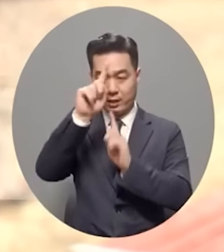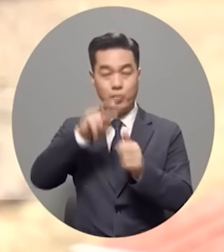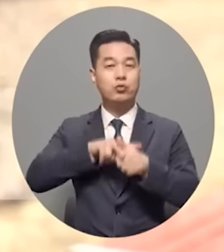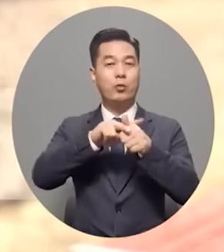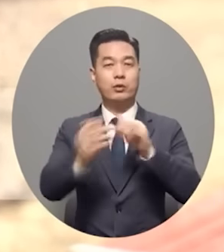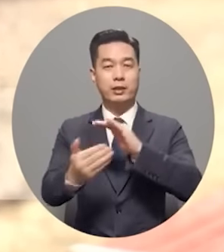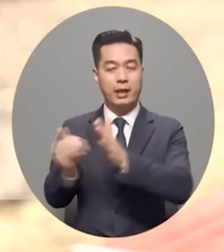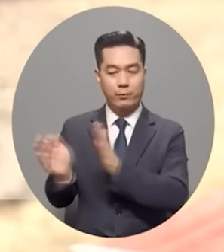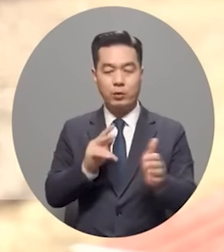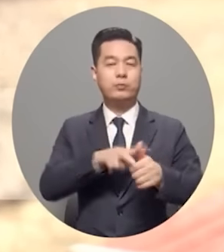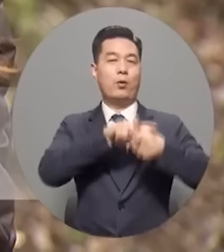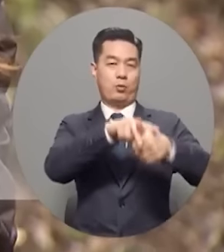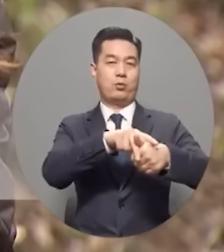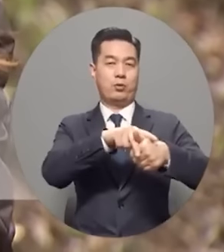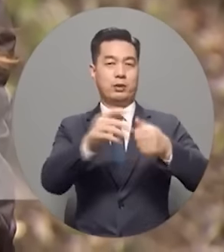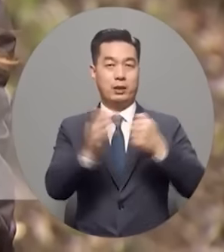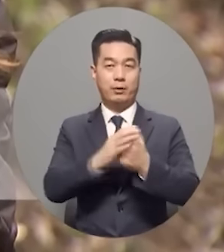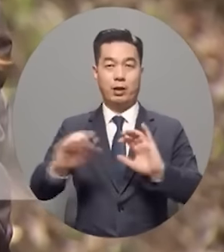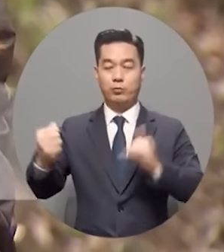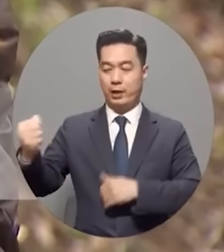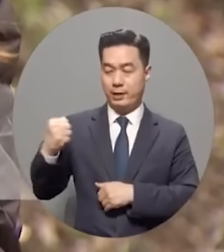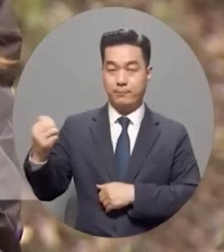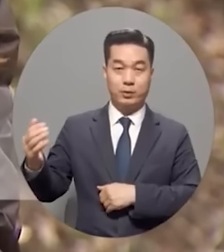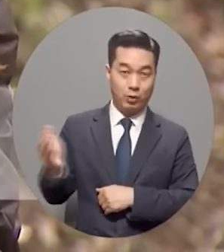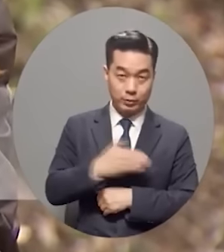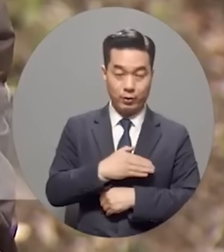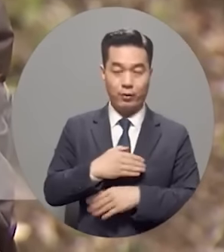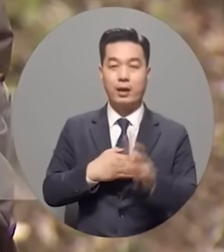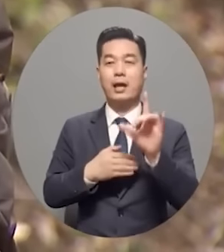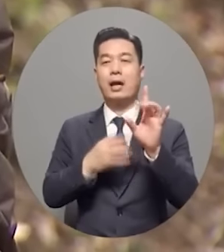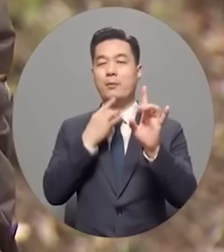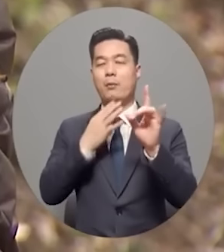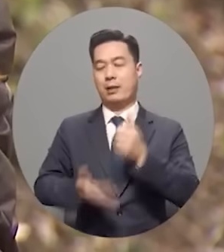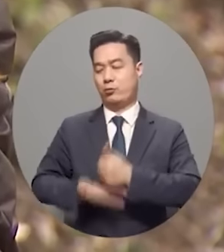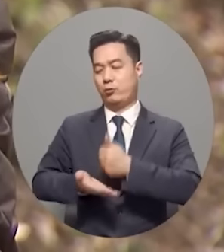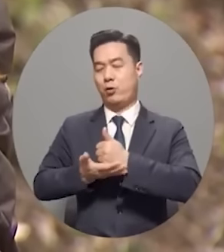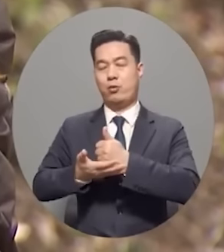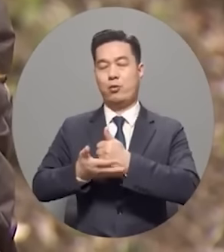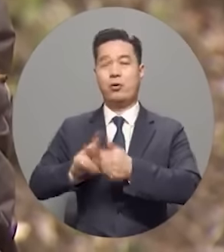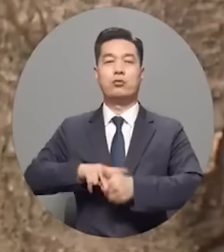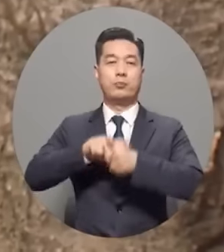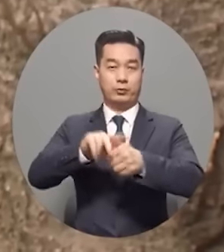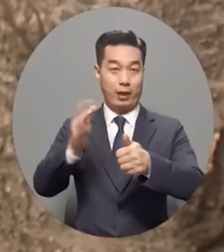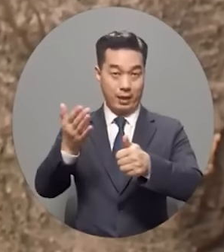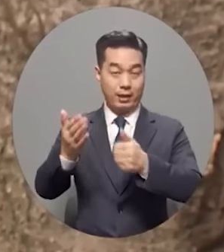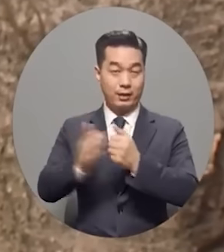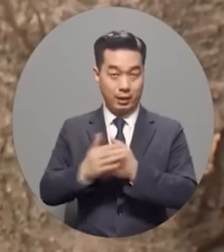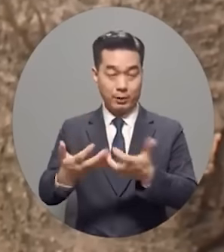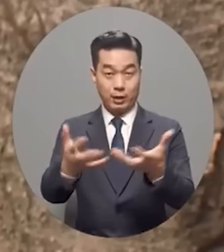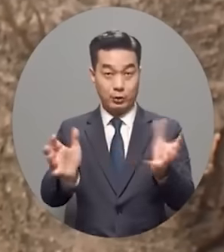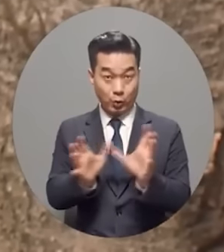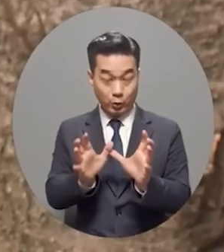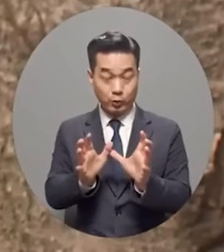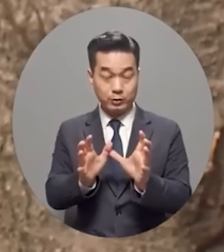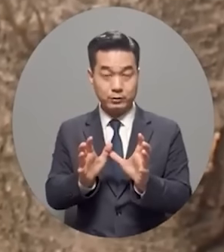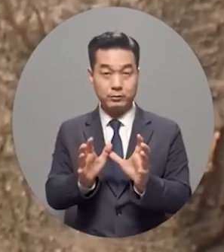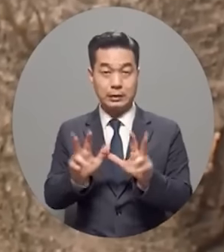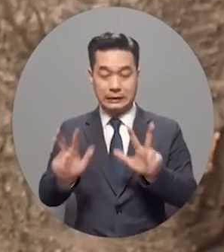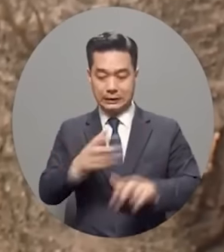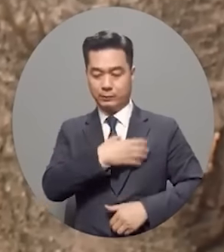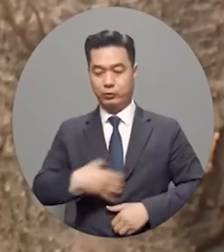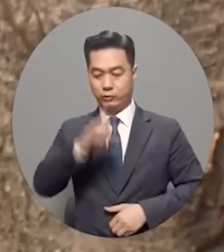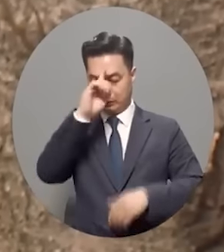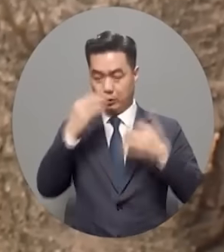예비 후보였지만 국민의힘으로부터 단수 공천을 받았습니다. 소속 단체의 지원을 총괄하는 현직 구청장의